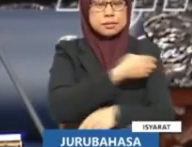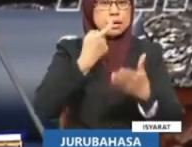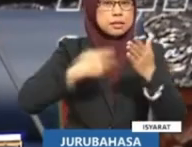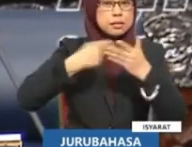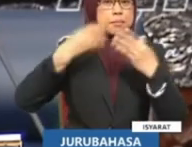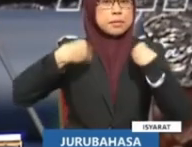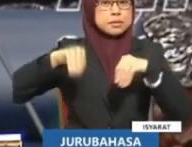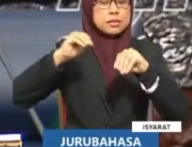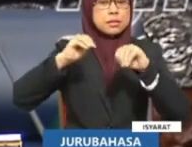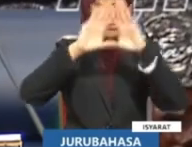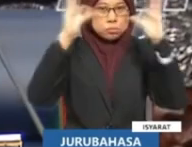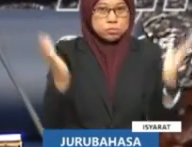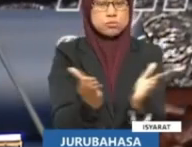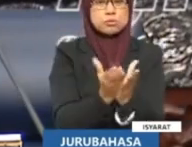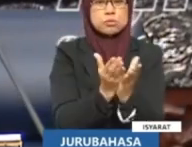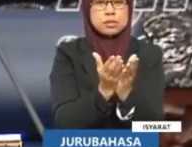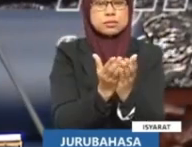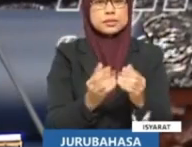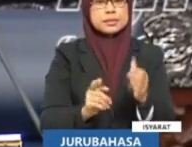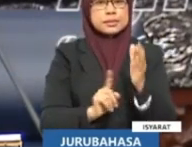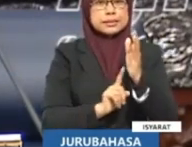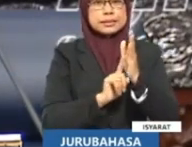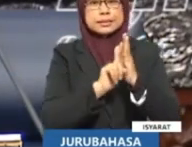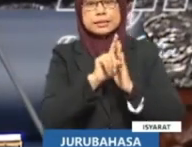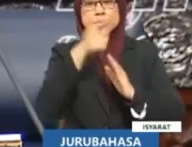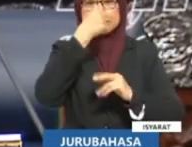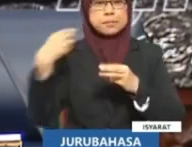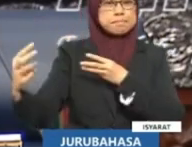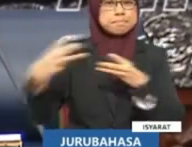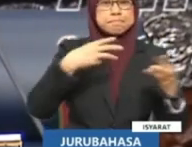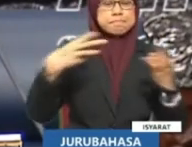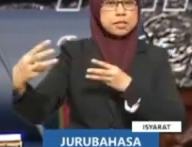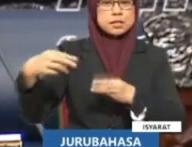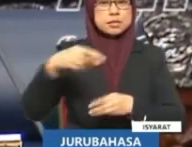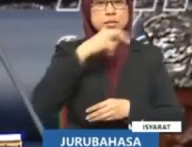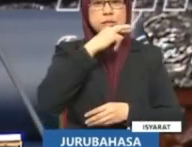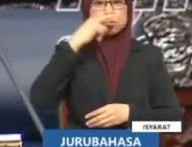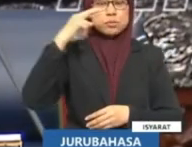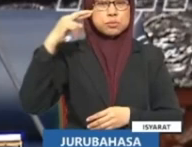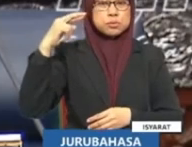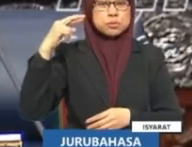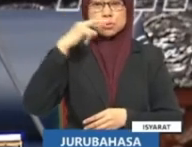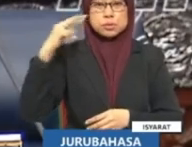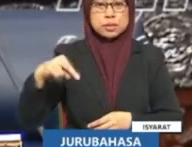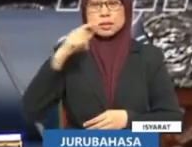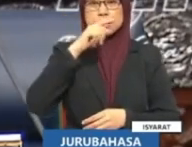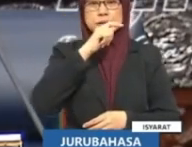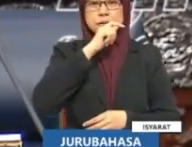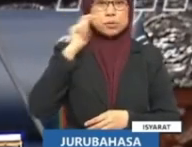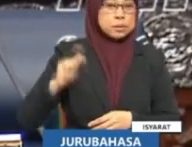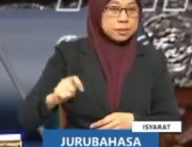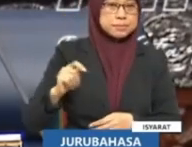api di pasaran dunia masih lagi kekal tinggi berikutan peperangan rasio Dayu krim sejak emas